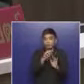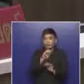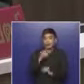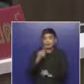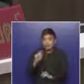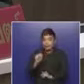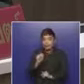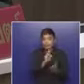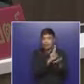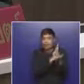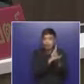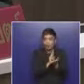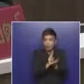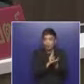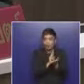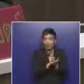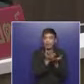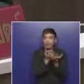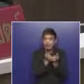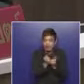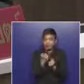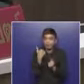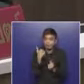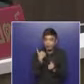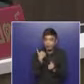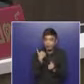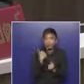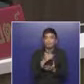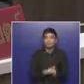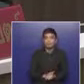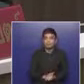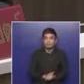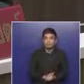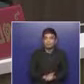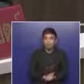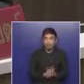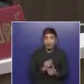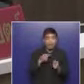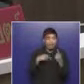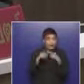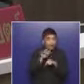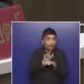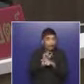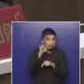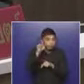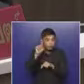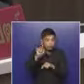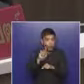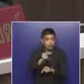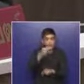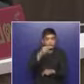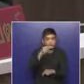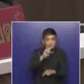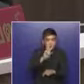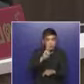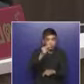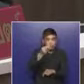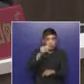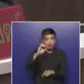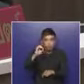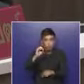การรณรงค์ไม่สูบบุหรี่โลกด้วยเช่นเดียวกันไปรับรางวัลที่องค์การอนามัยโลกพร้อมด้วยท่านรัฐมนต